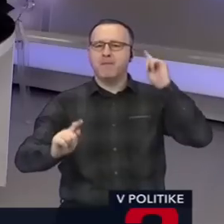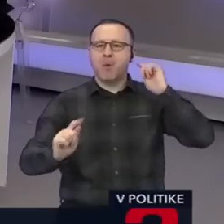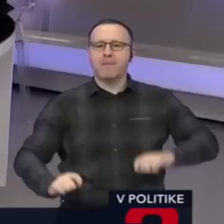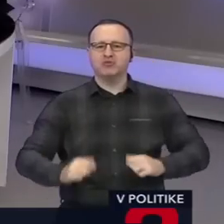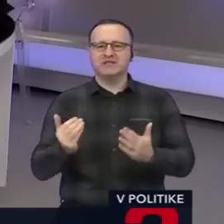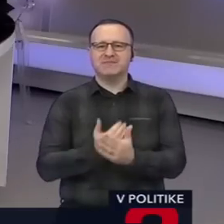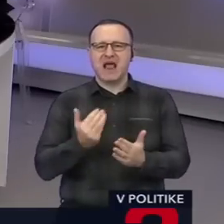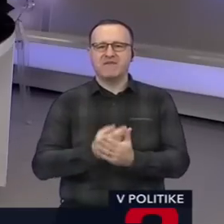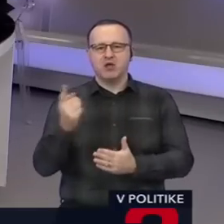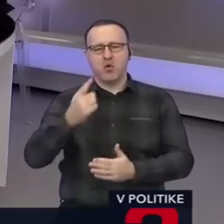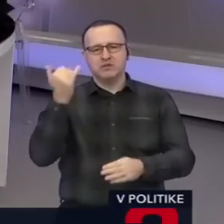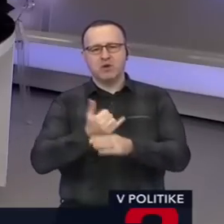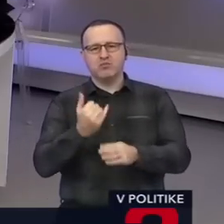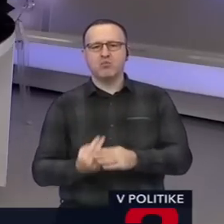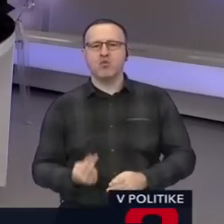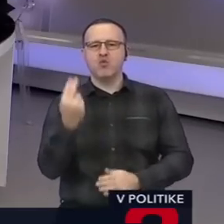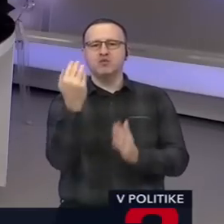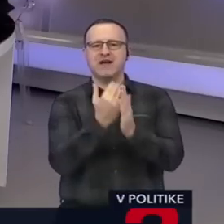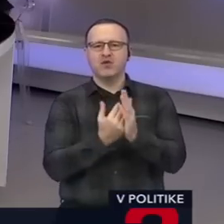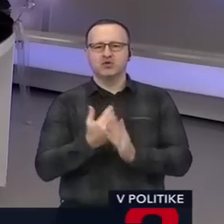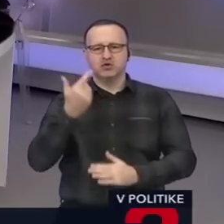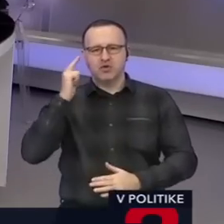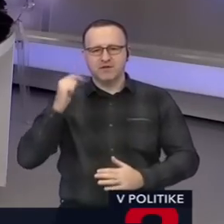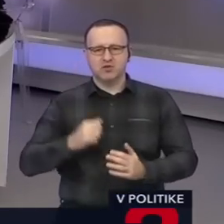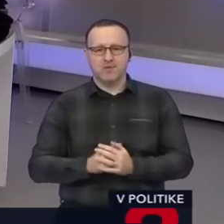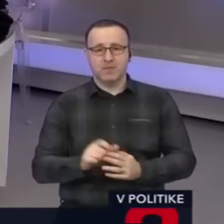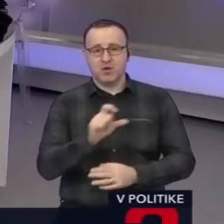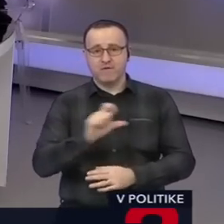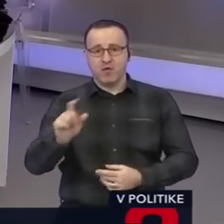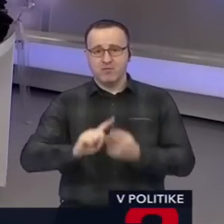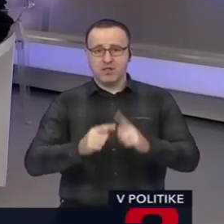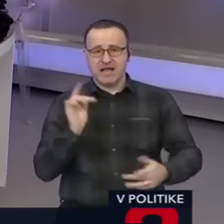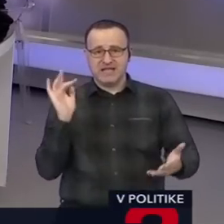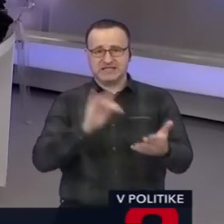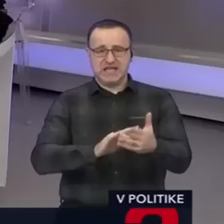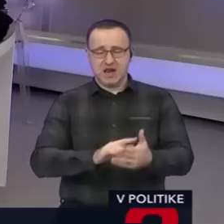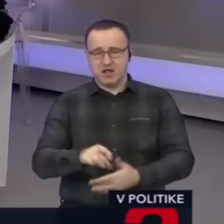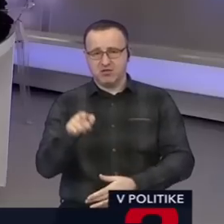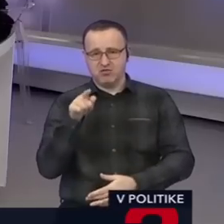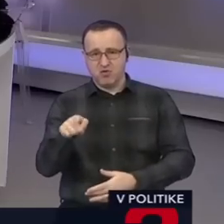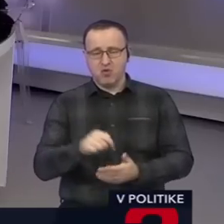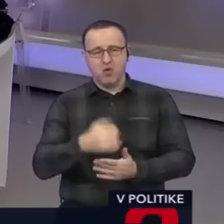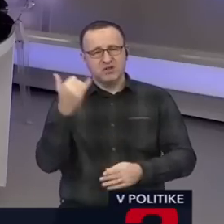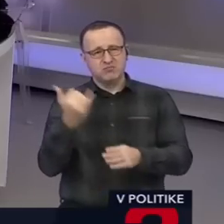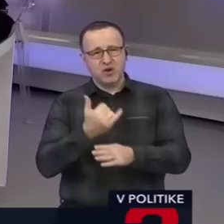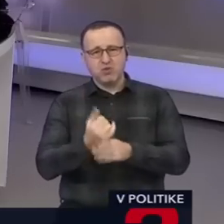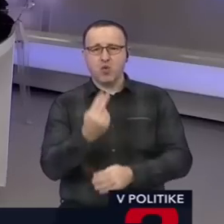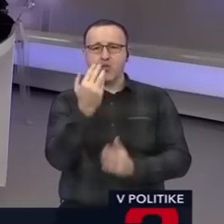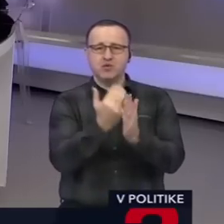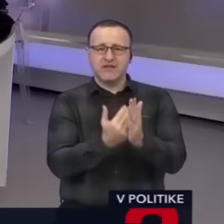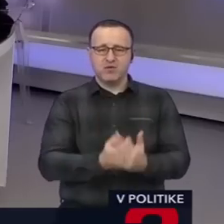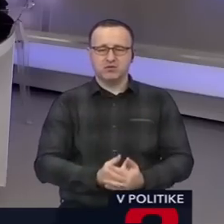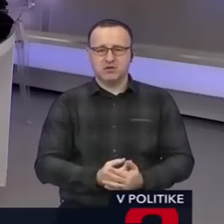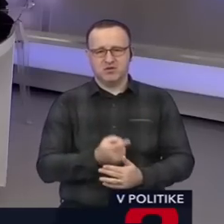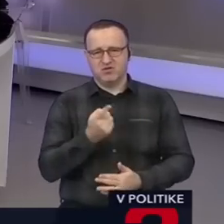spochybňovanie ústavnosti na Slovensku, to už nie je sranda. A kvôli politickým cieľom, aby takýmto spôsobom spochybňovali ústavnosť, to